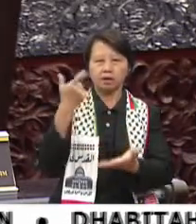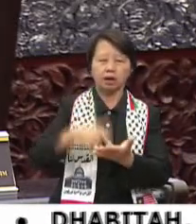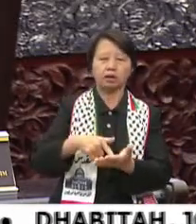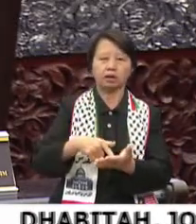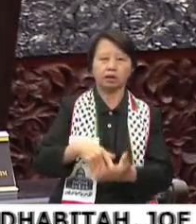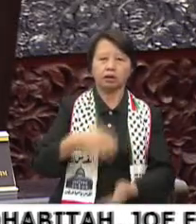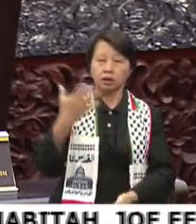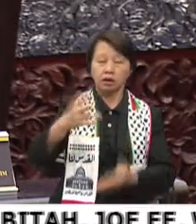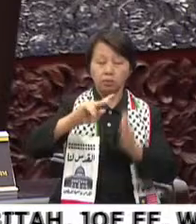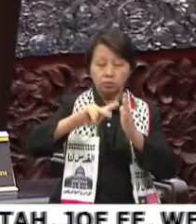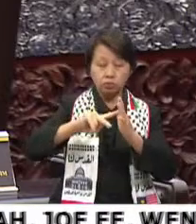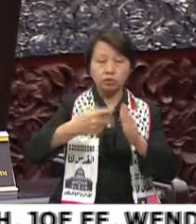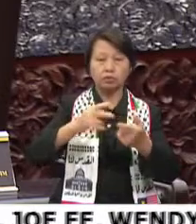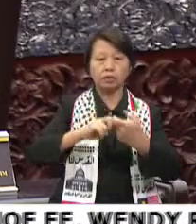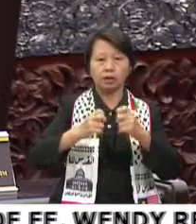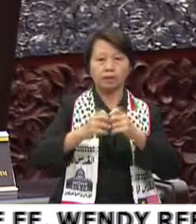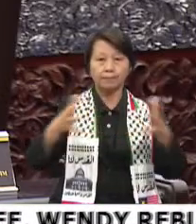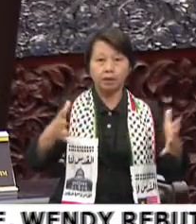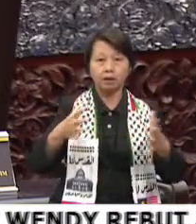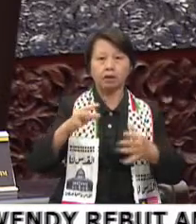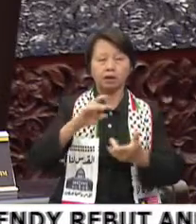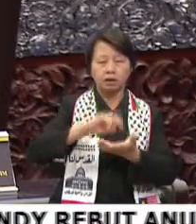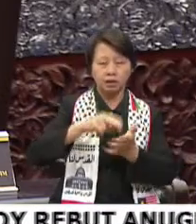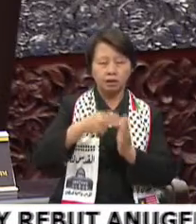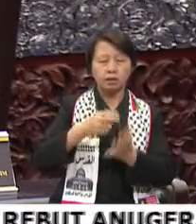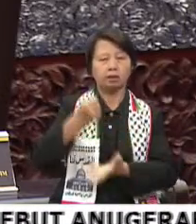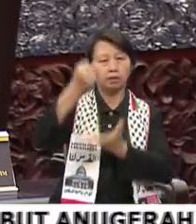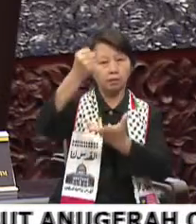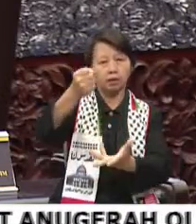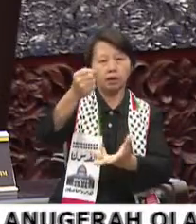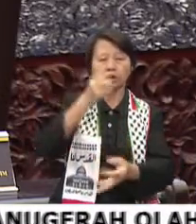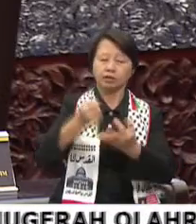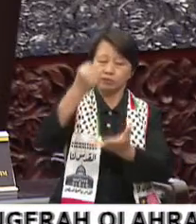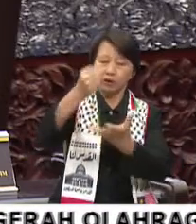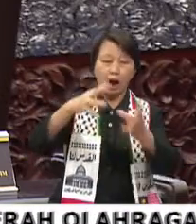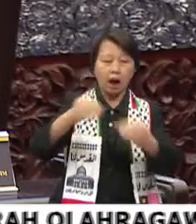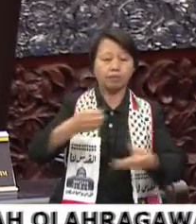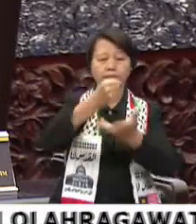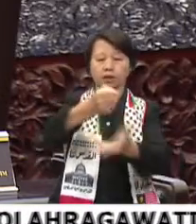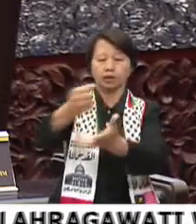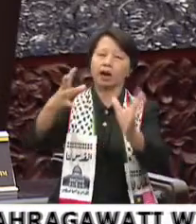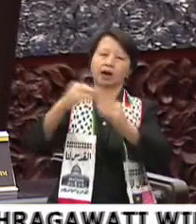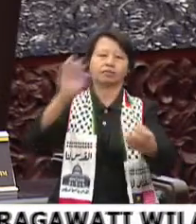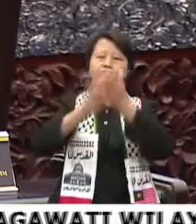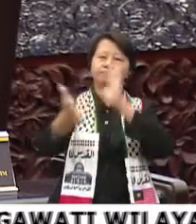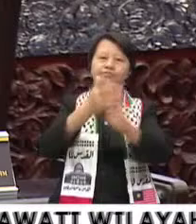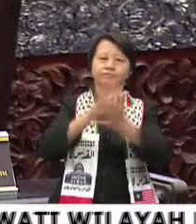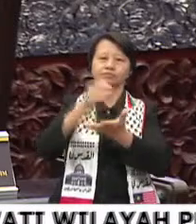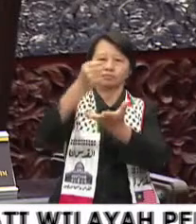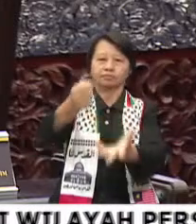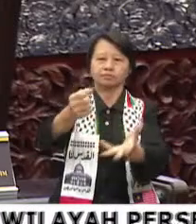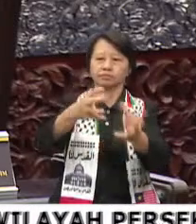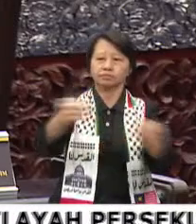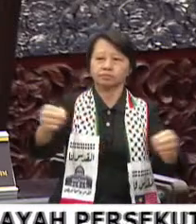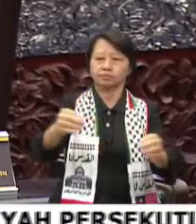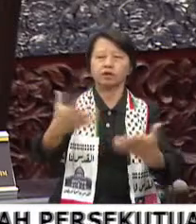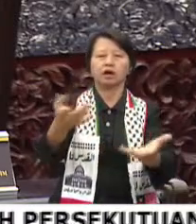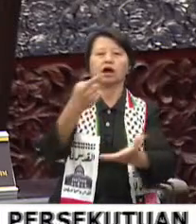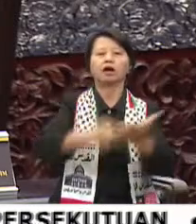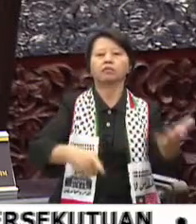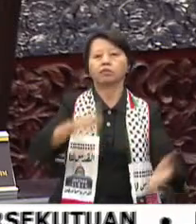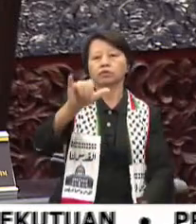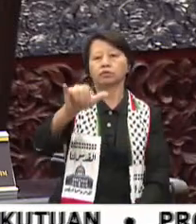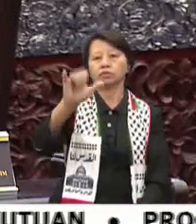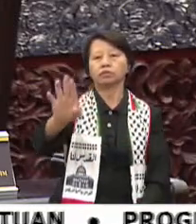berhormat punca masalah besar ialah peruntukan selesai peruntukan selesai banyak perkaralah selesai peruntukan apak yang